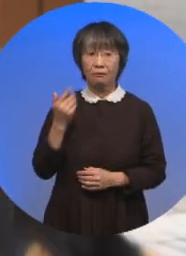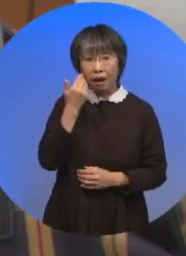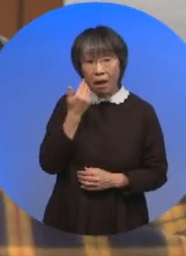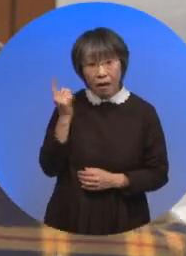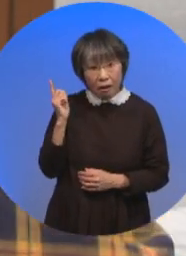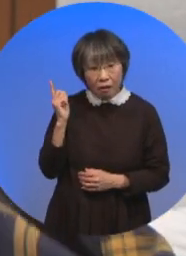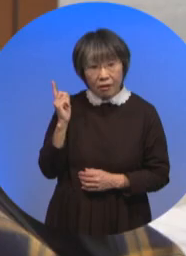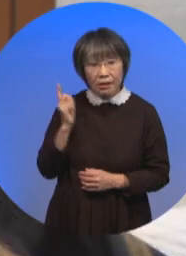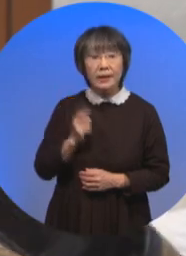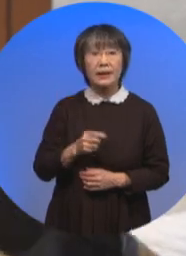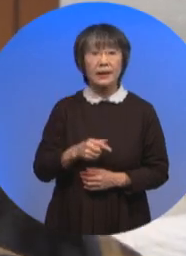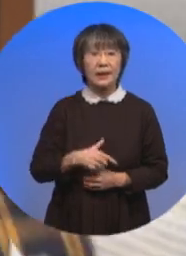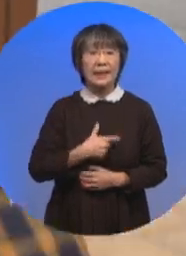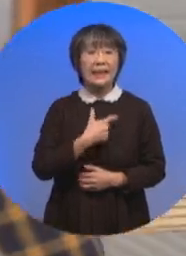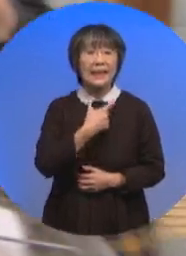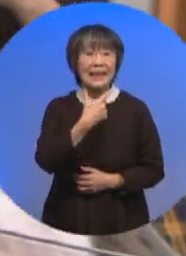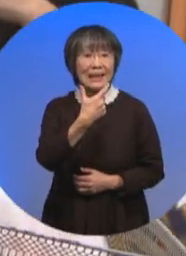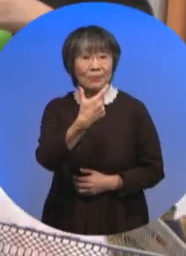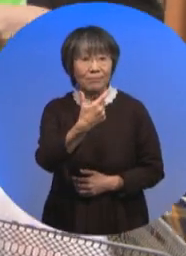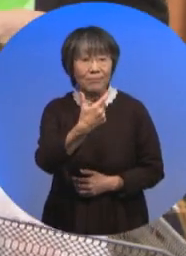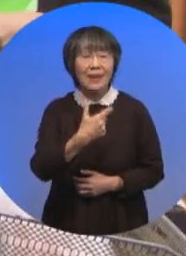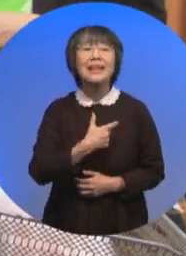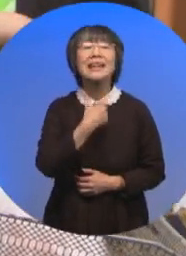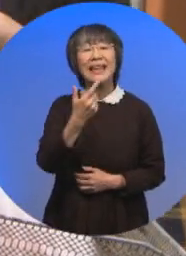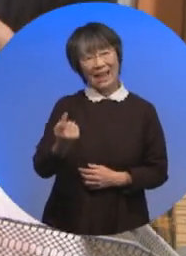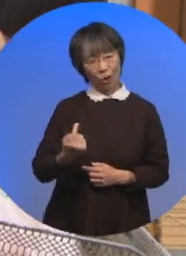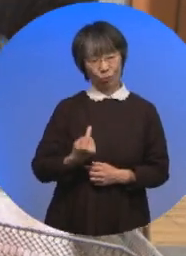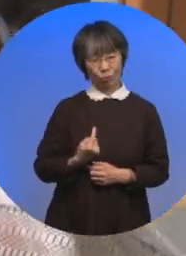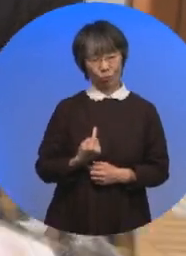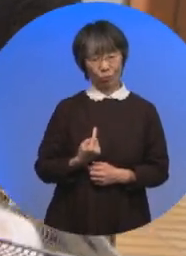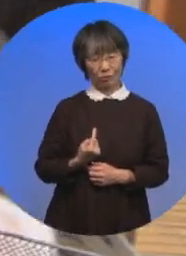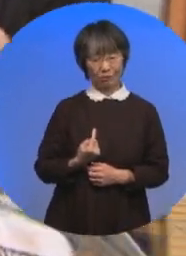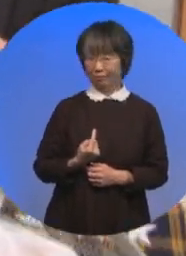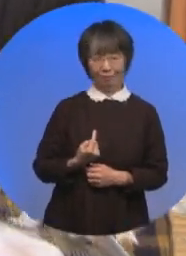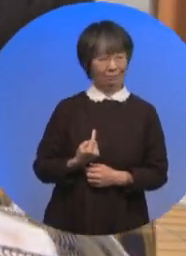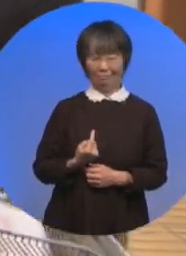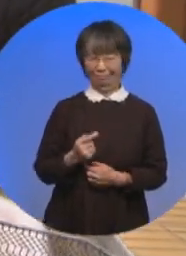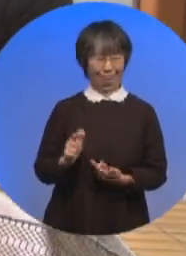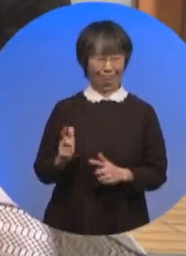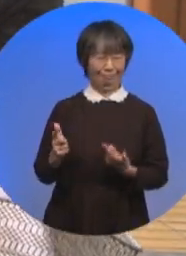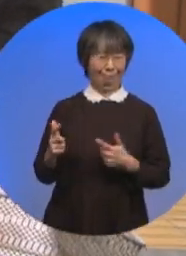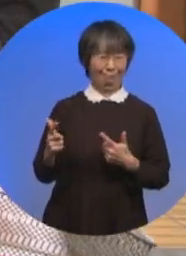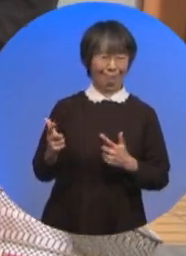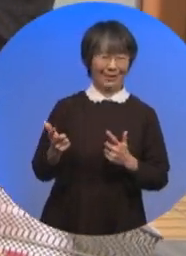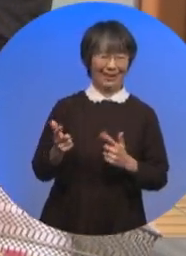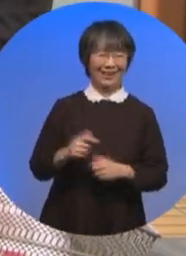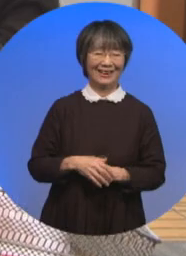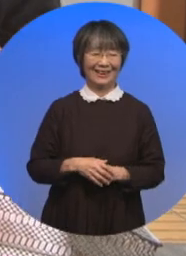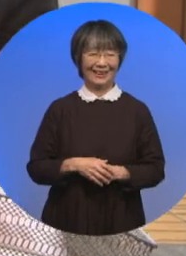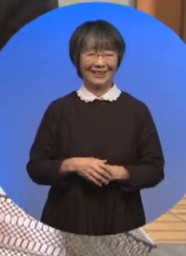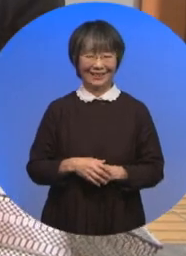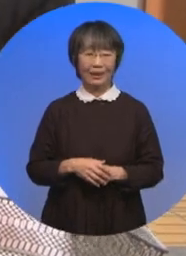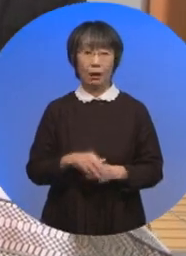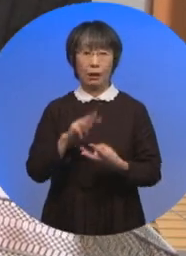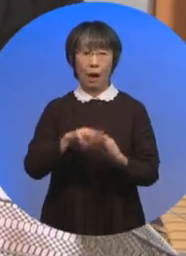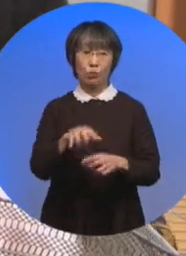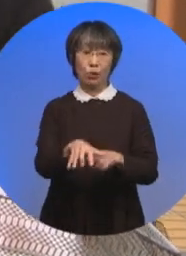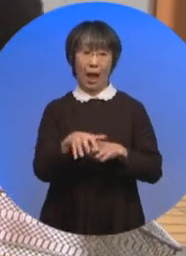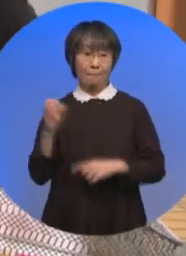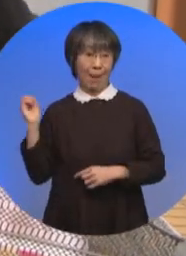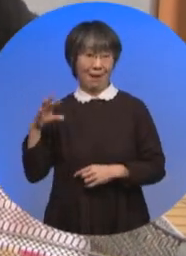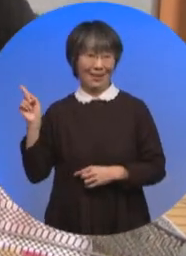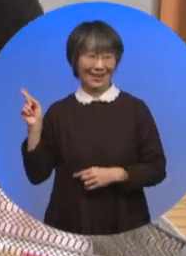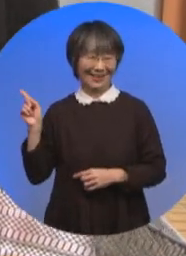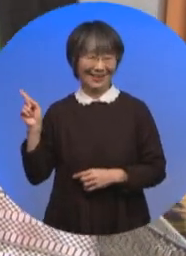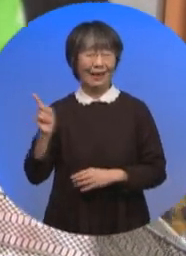リンの。あ、 そうそう、キリンが来るね。キリンが来るね。 タイガじゃないから 、キリンが来る。 俺 NHK やったね。 そうそうそうそう。 どうも、